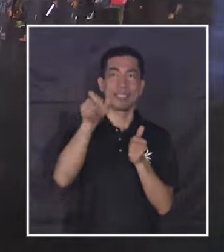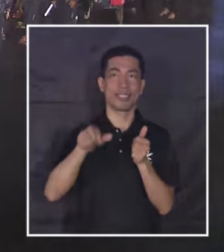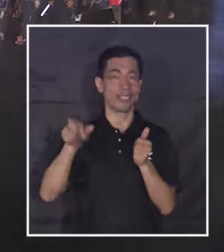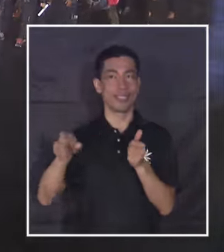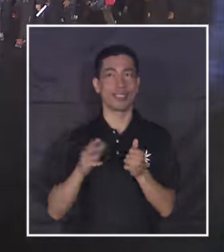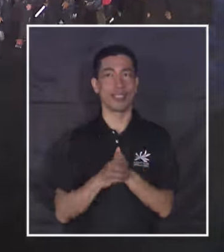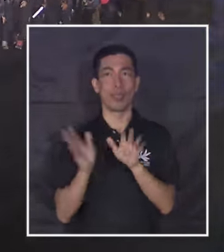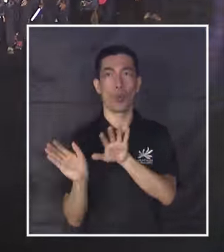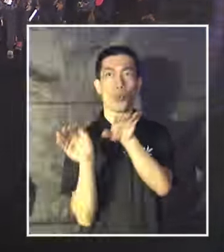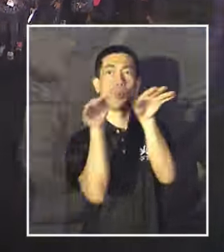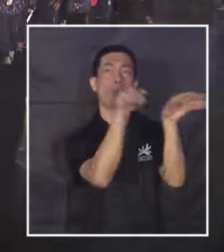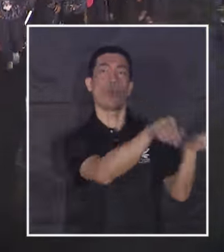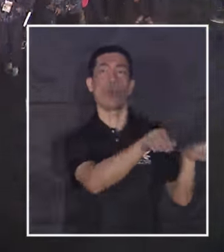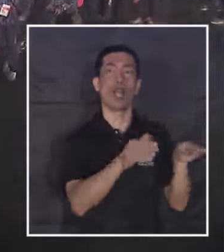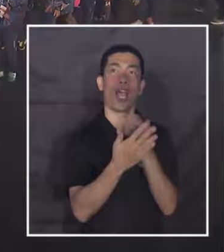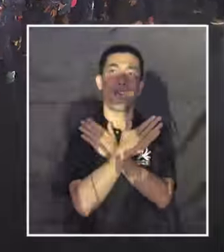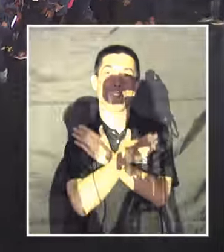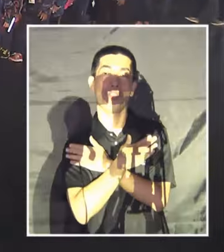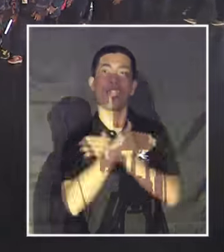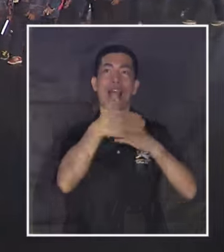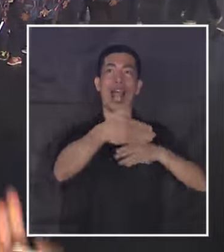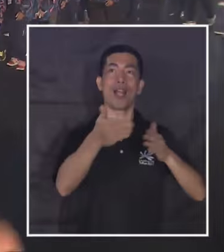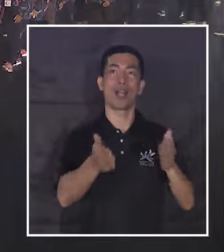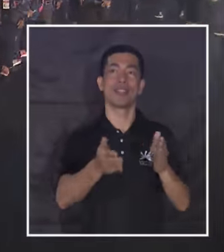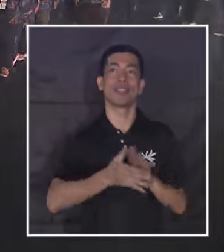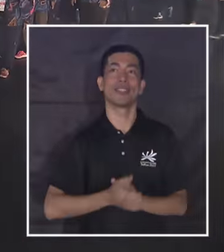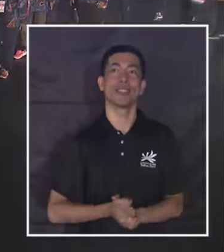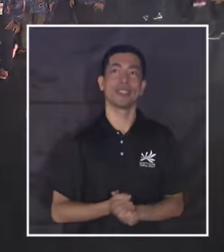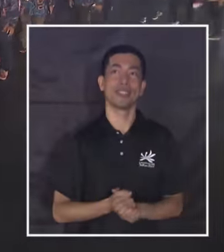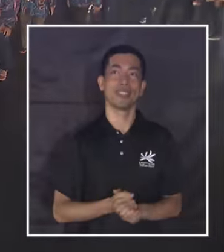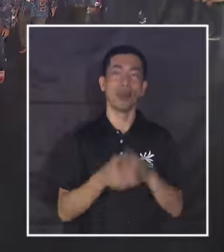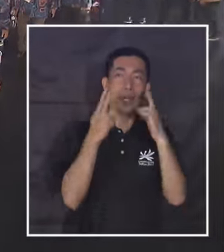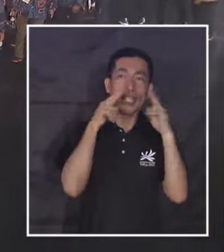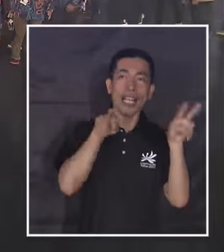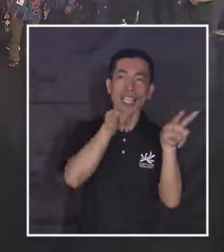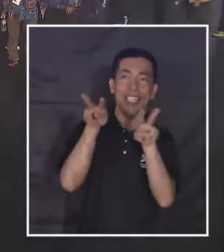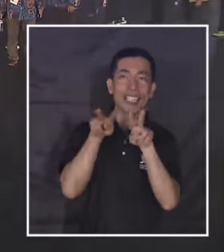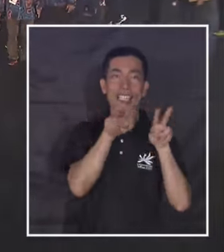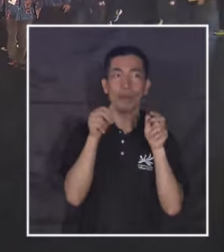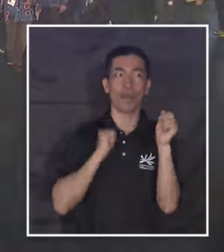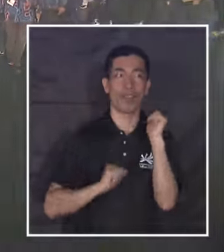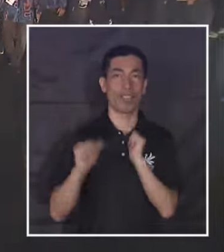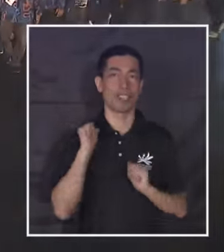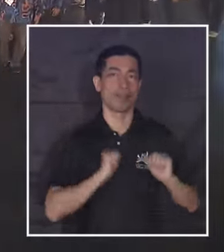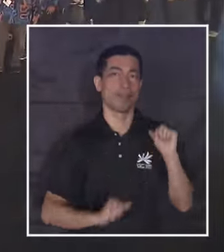区观看我们一连串精彩的表演。